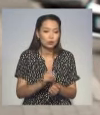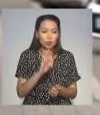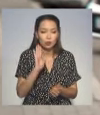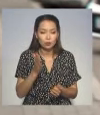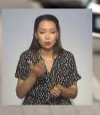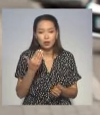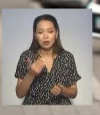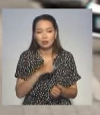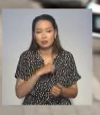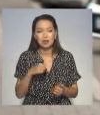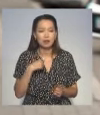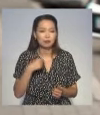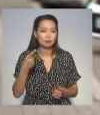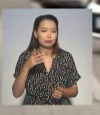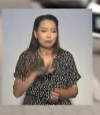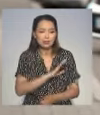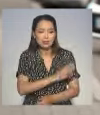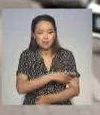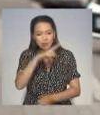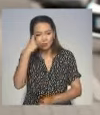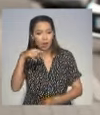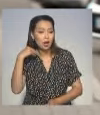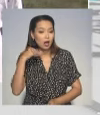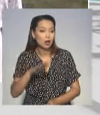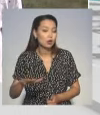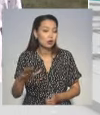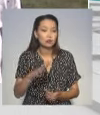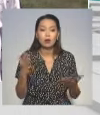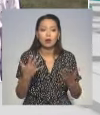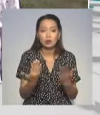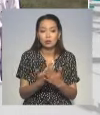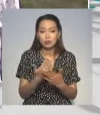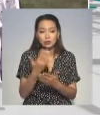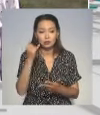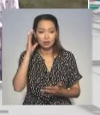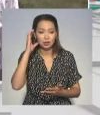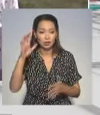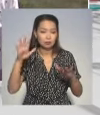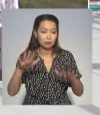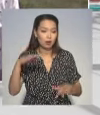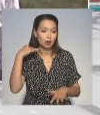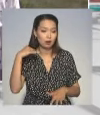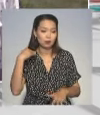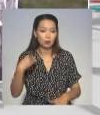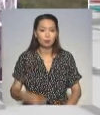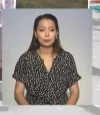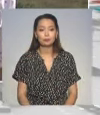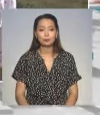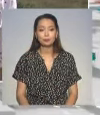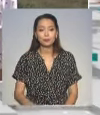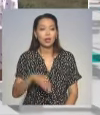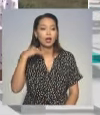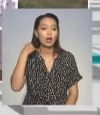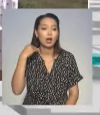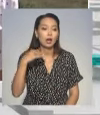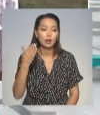жоғары өңірдің бірі Ақтөбе. Аймақтағылар қандай қам жасап жатыр? Әріптесім Бақыт Рахметова толығырақ айтады.